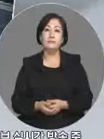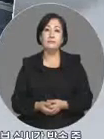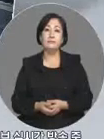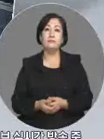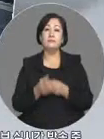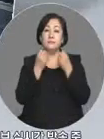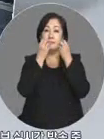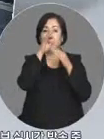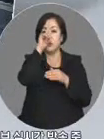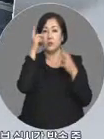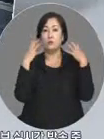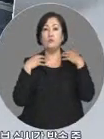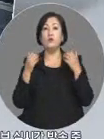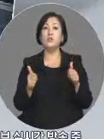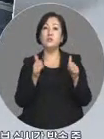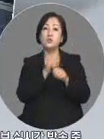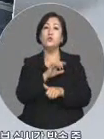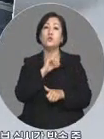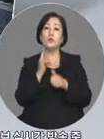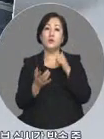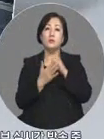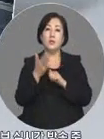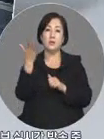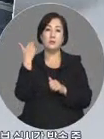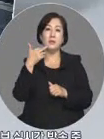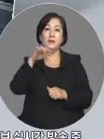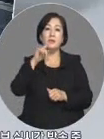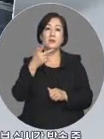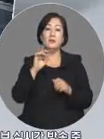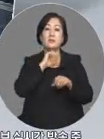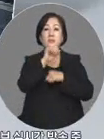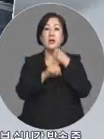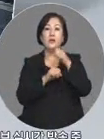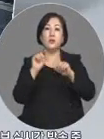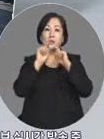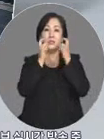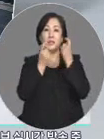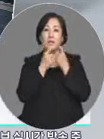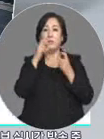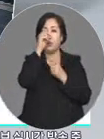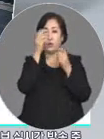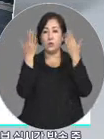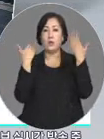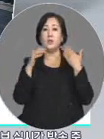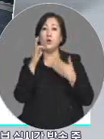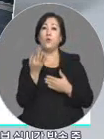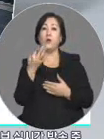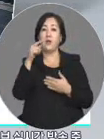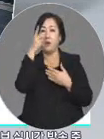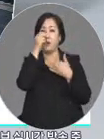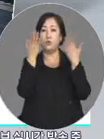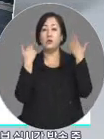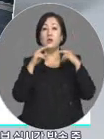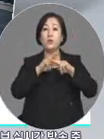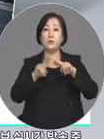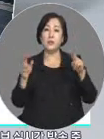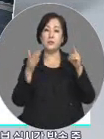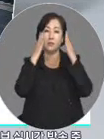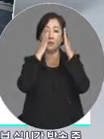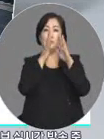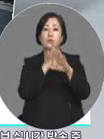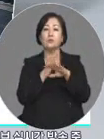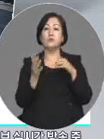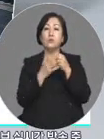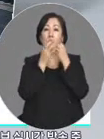새 정부 인수위가 전 정부의 자사고와 외고 폐지 방침을 백지화하면서 관심이 집중됐는데요. 새 정부